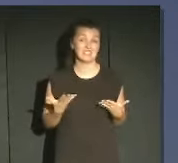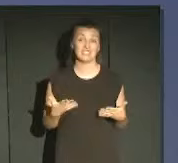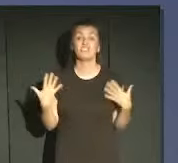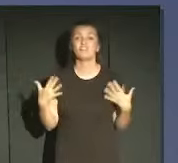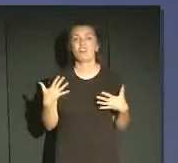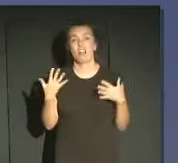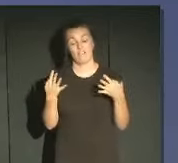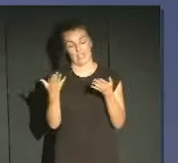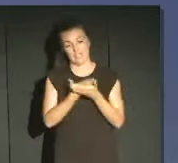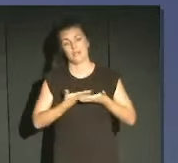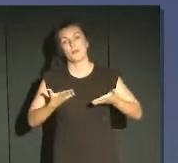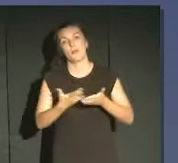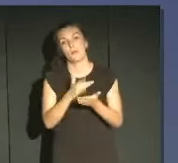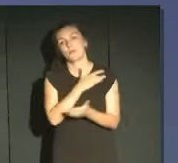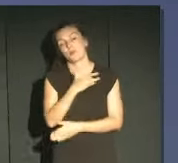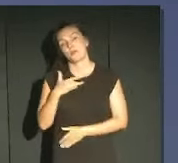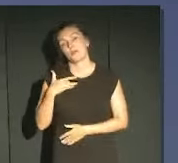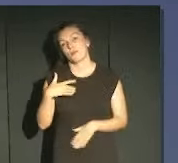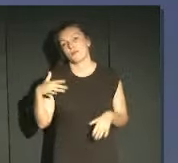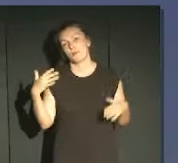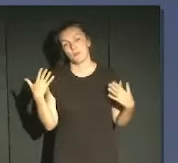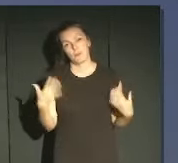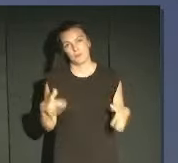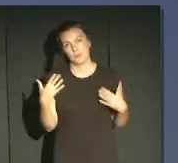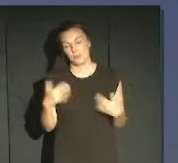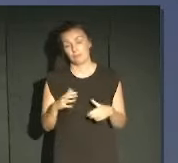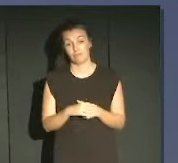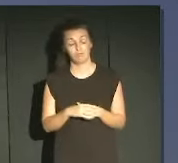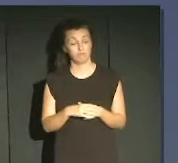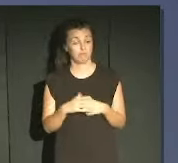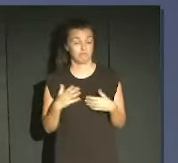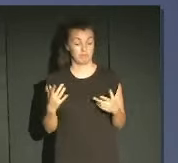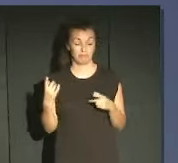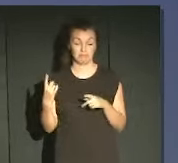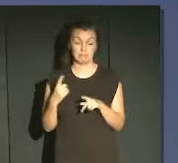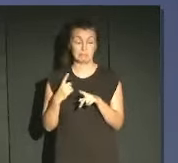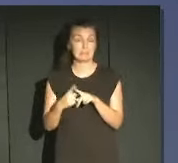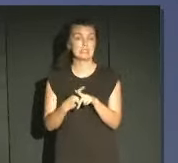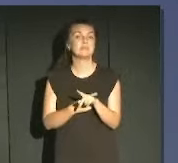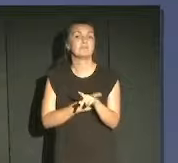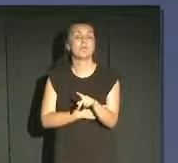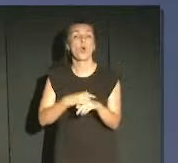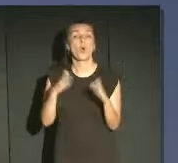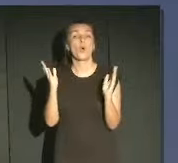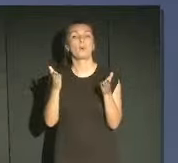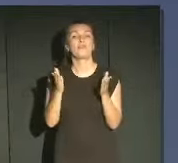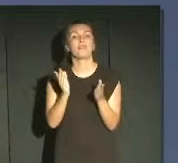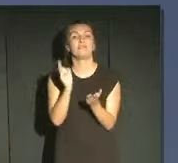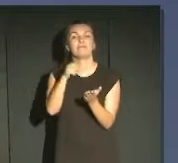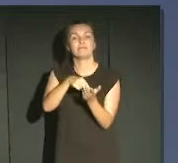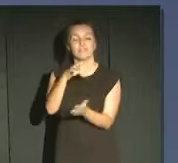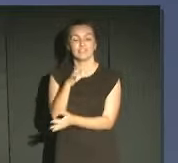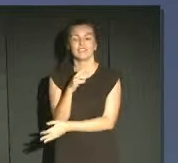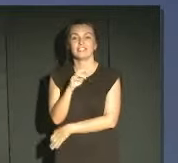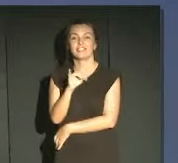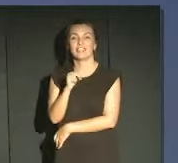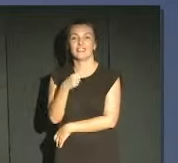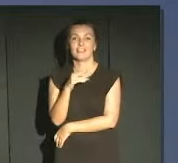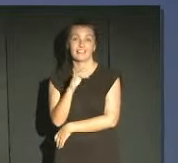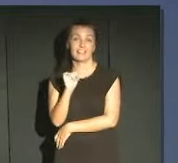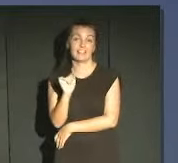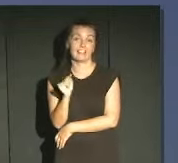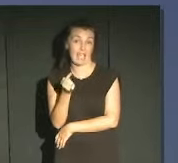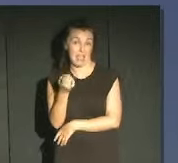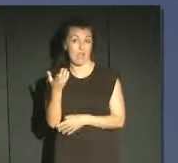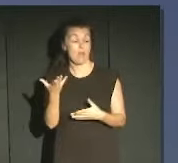matière de santé en Martinique en moine voilà on est en train de perdre petit à petit l'hôpital de Trinité heureusement que nos députés se